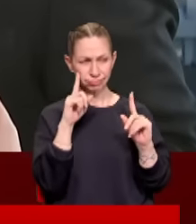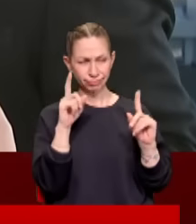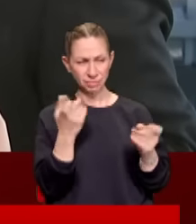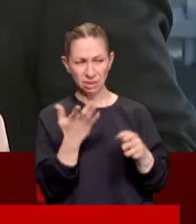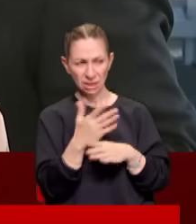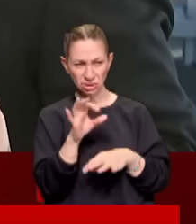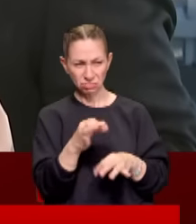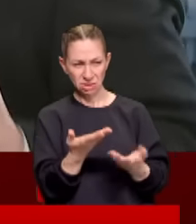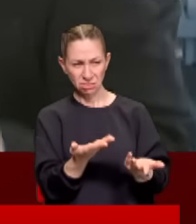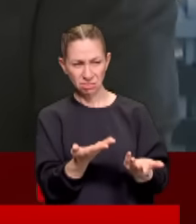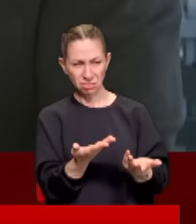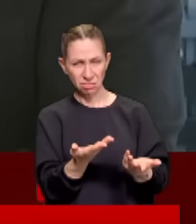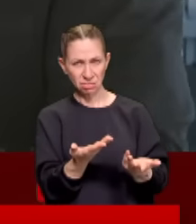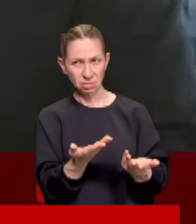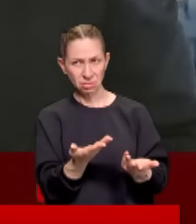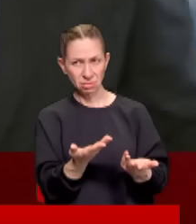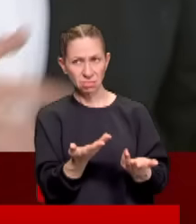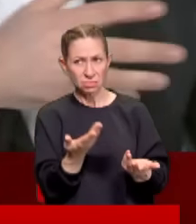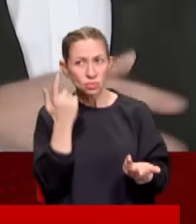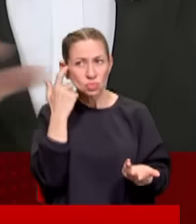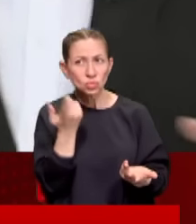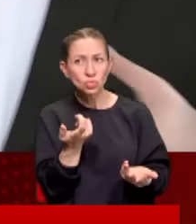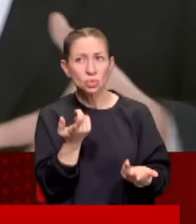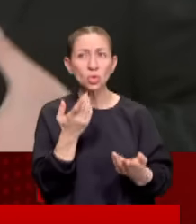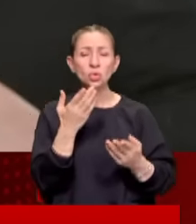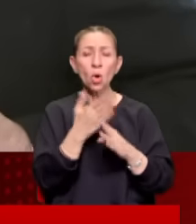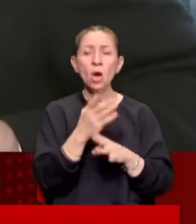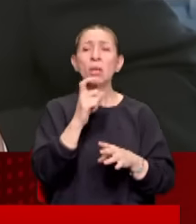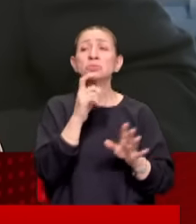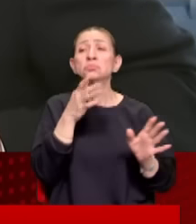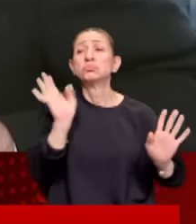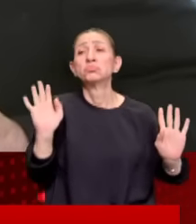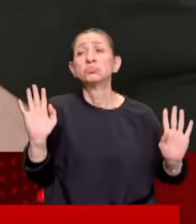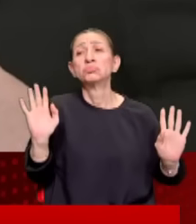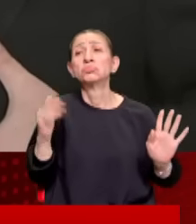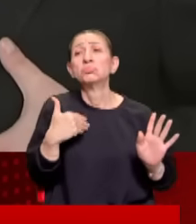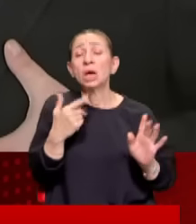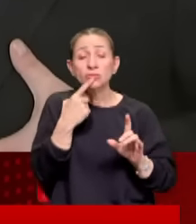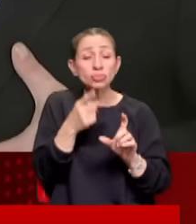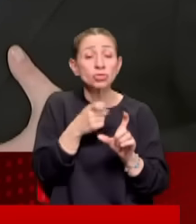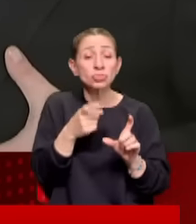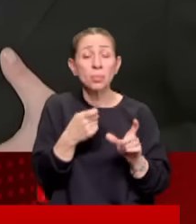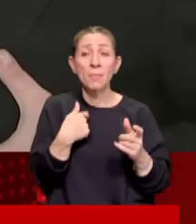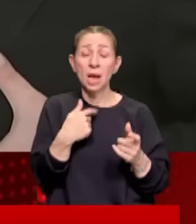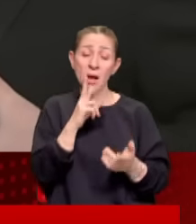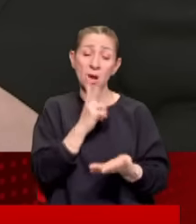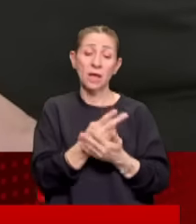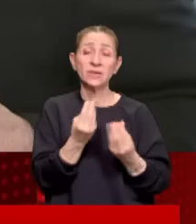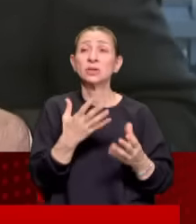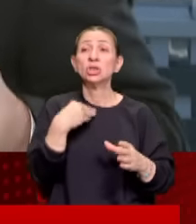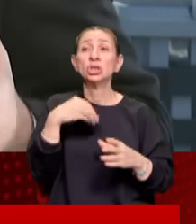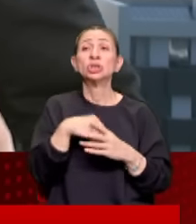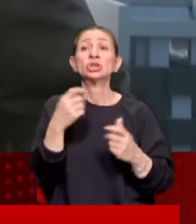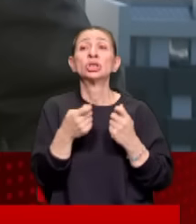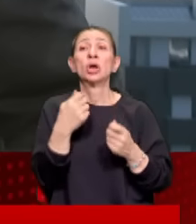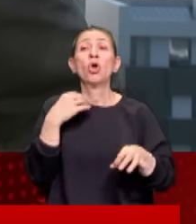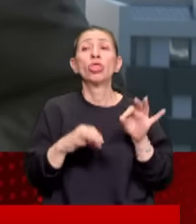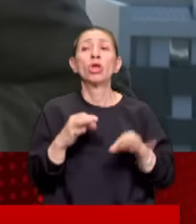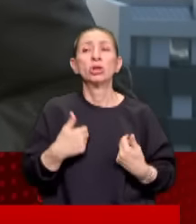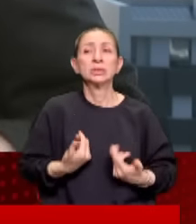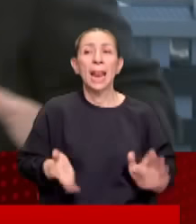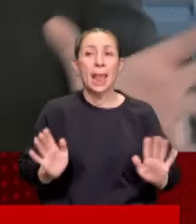şimdi? Soru bu. Bakın iddialar doğru mu yanlış mı ben bilmiyorum. Ben soruşturmacı değilim, muhakkik değilim. İçişleri Bakanlığı'nda kontrolör